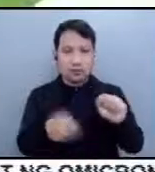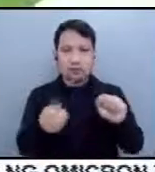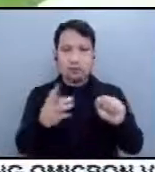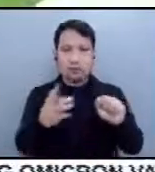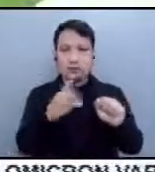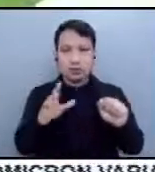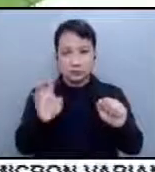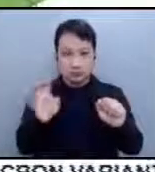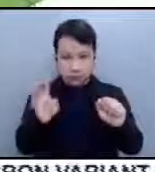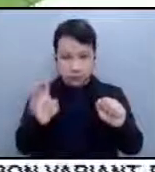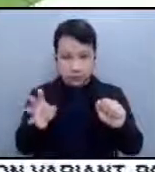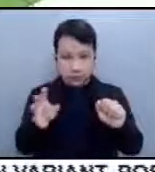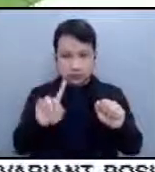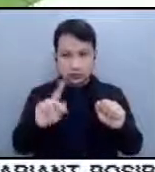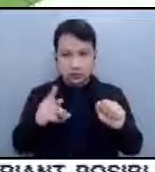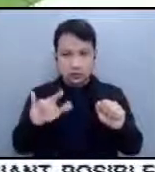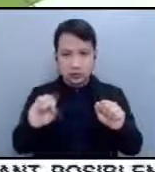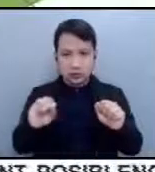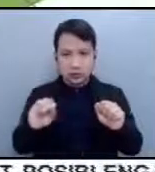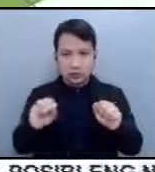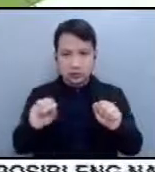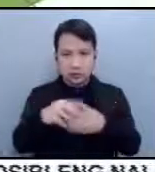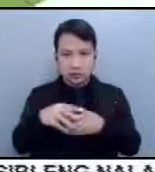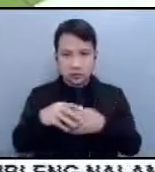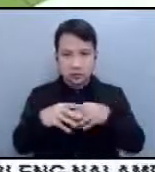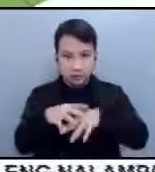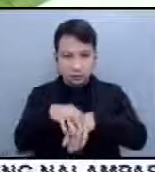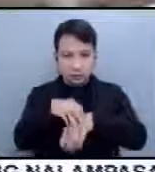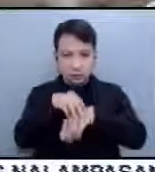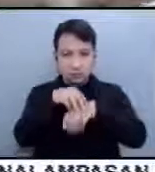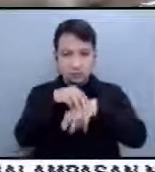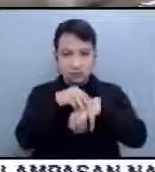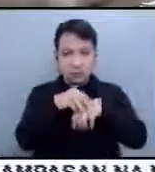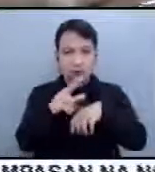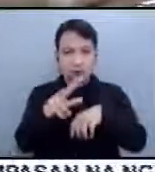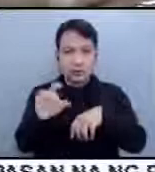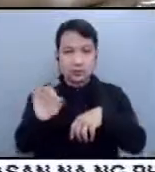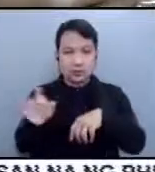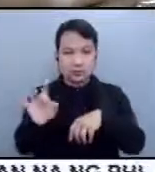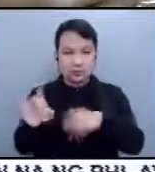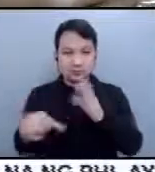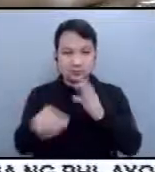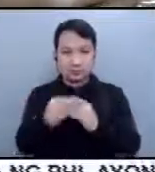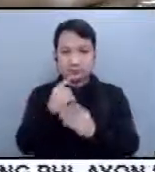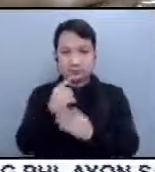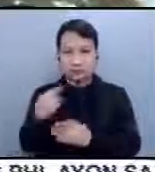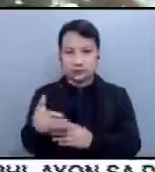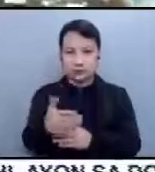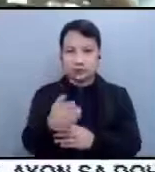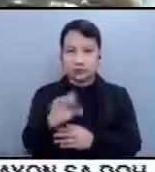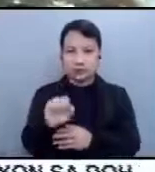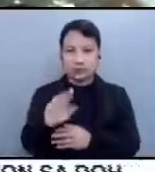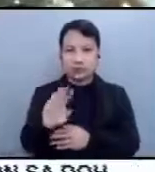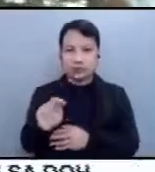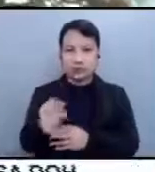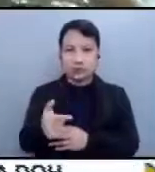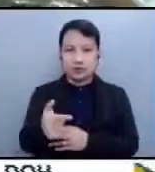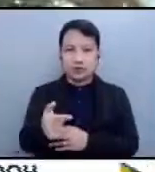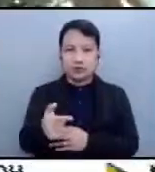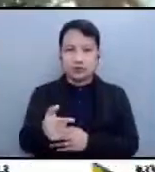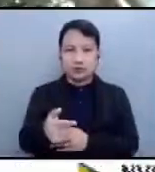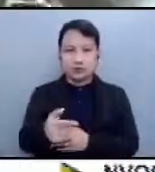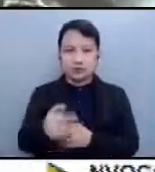pesos per kilo. Ang pusit, 380 pesos per kilo. Yung bangus, 420 pesos per kilo. Ang hipon,